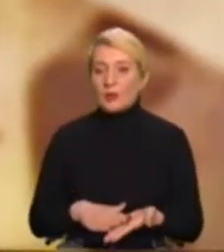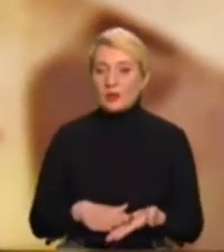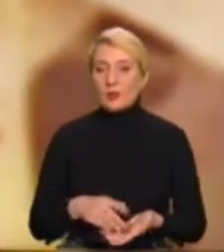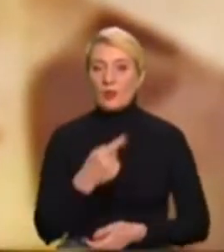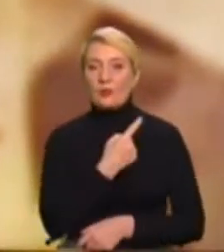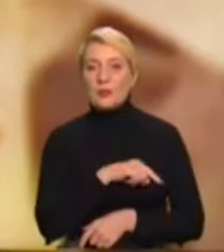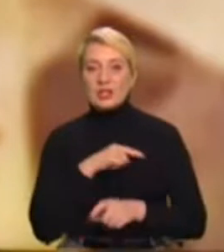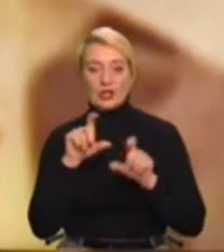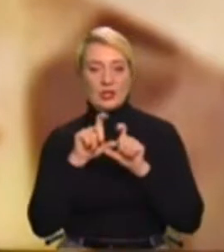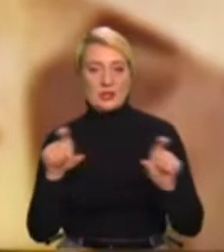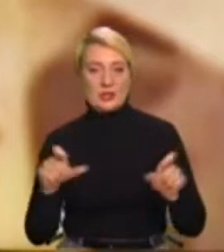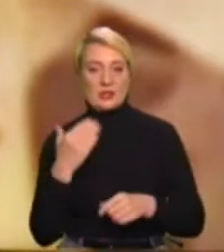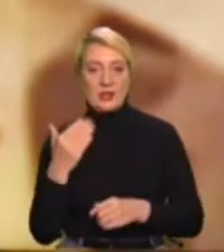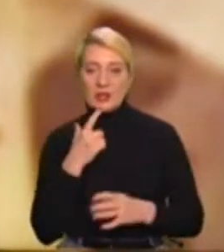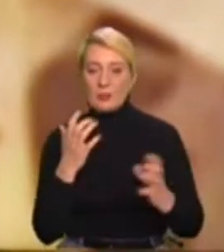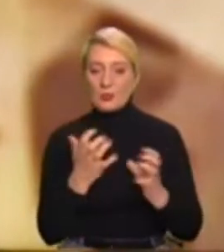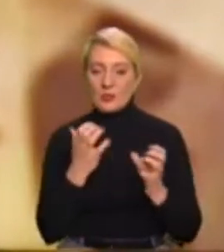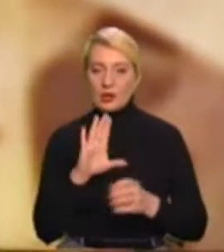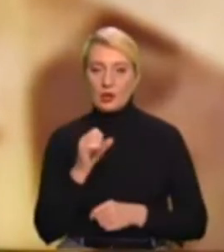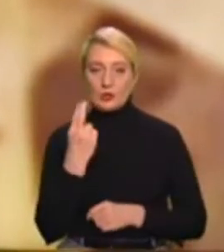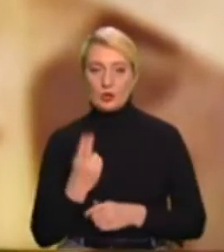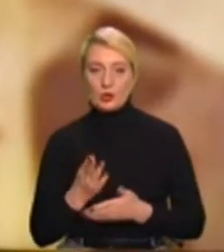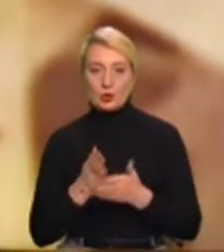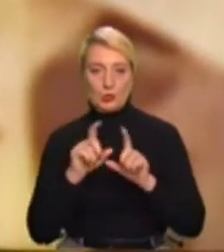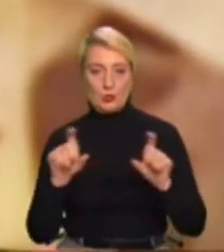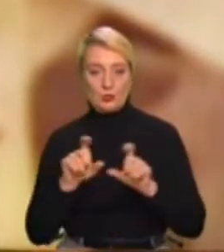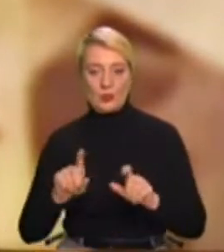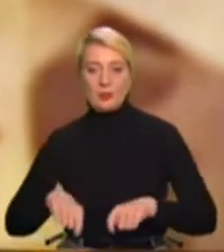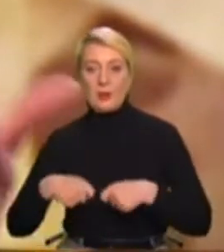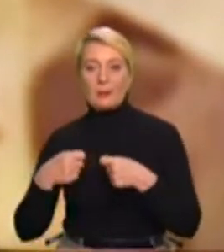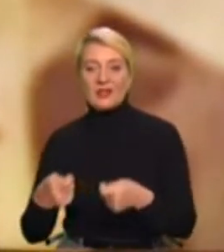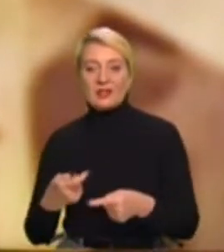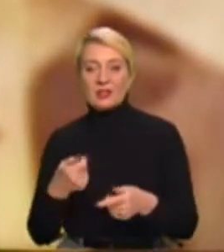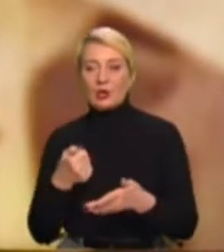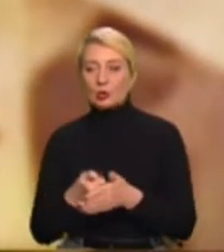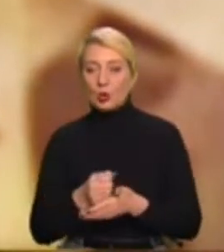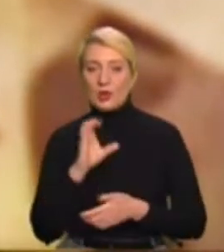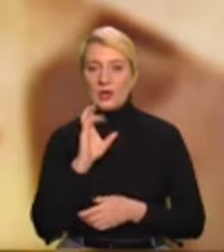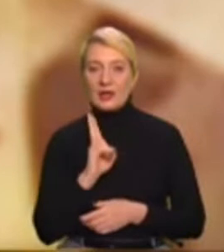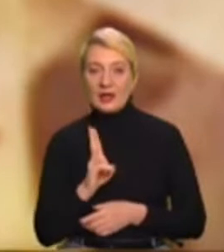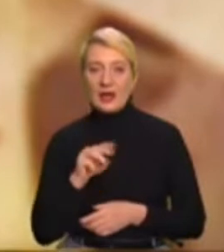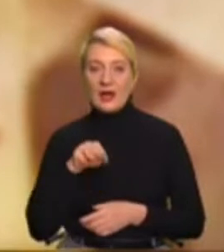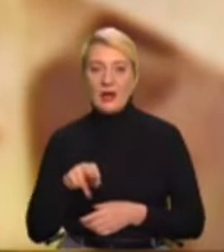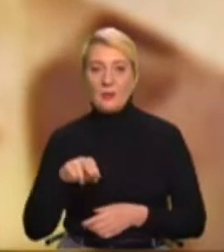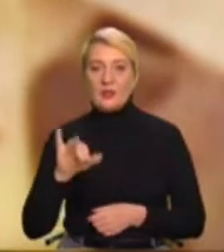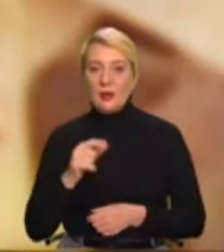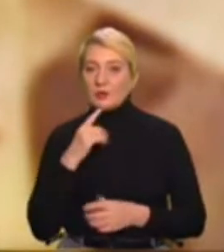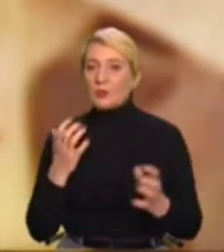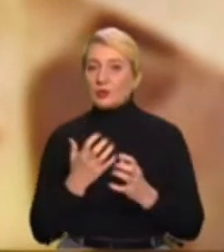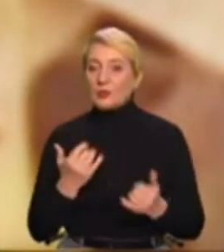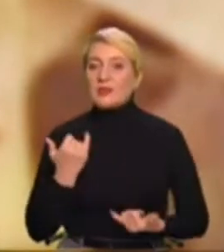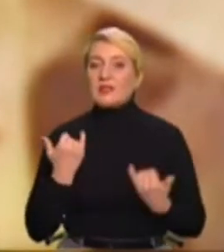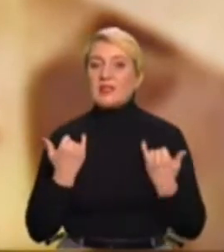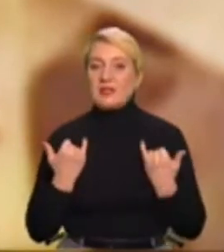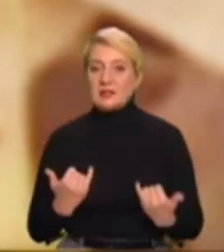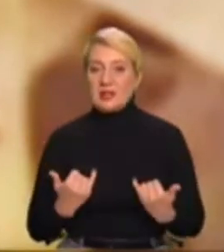медичних закладах, про них піклуються соціальні служби і таким чином їх передали до КМДА, щоб про них потурбувалися. Але якщо зараз хтось